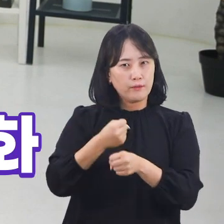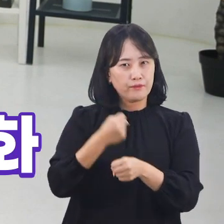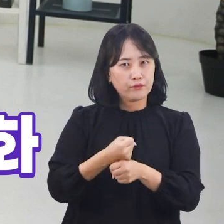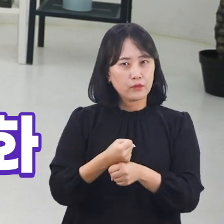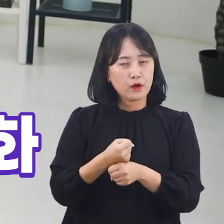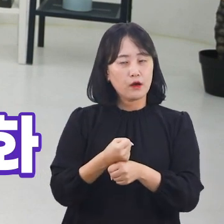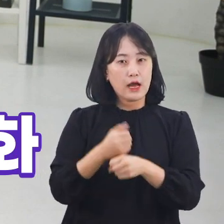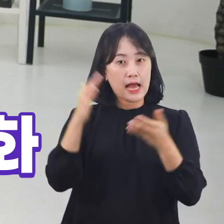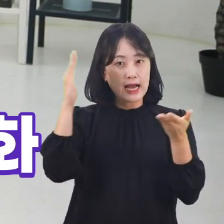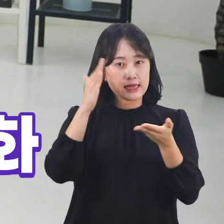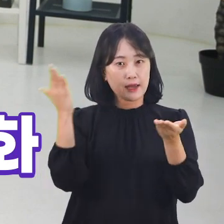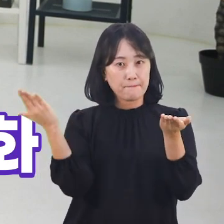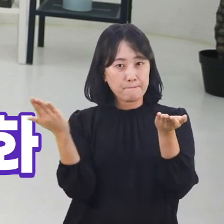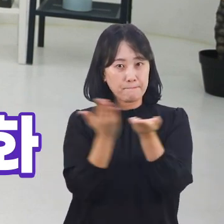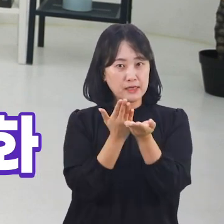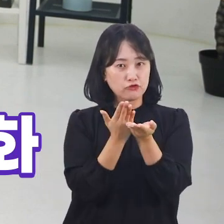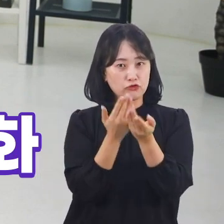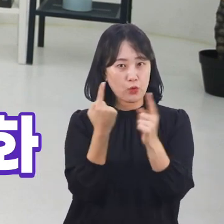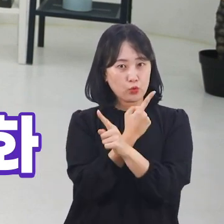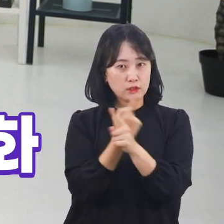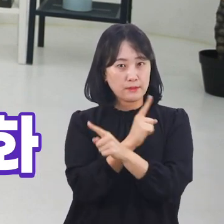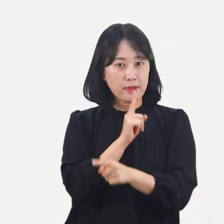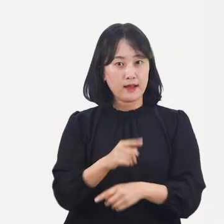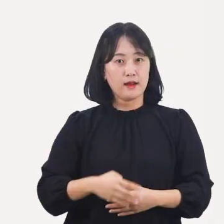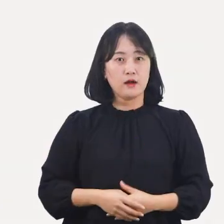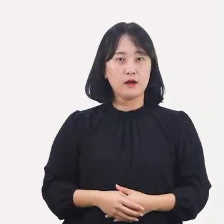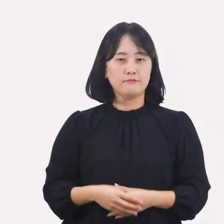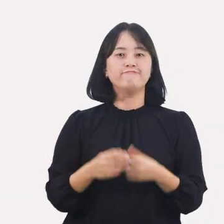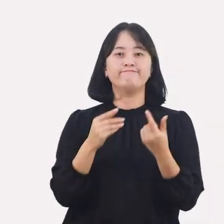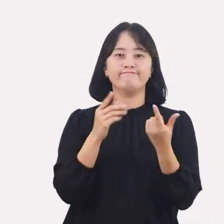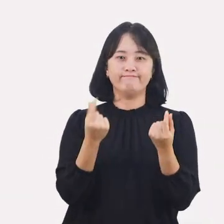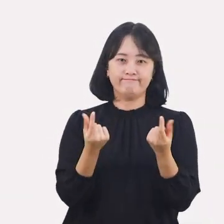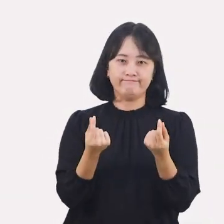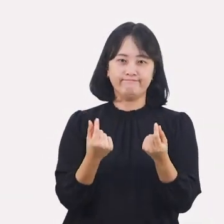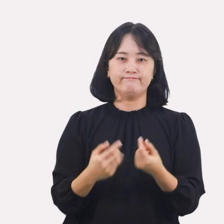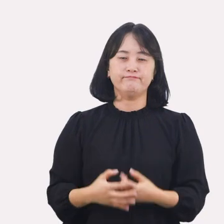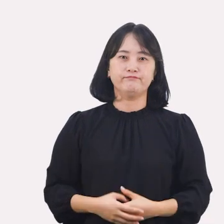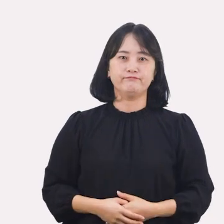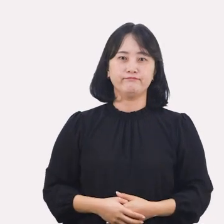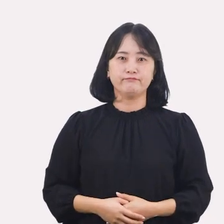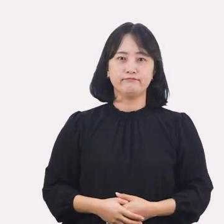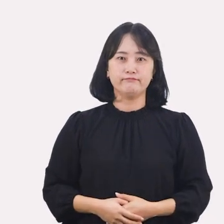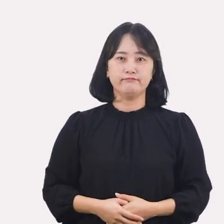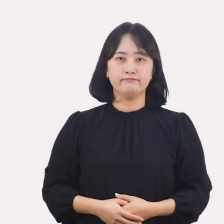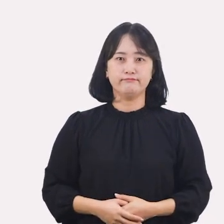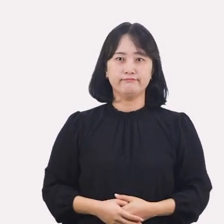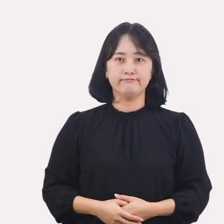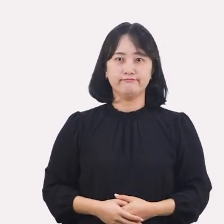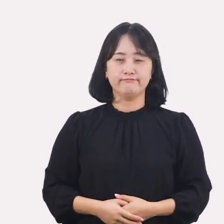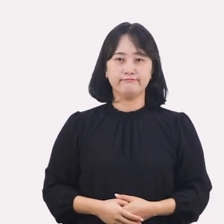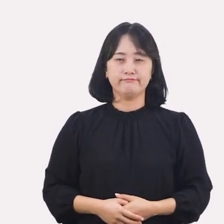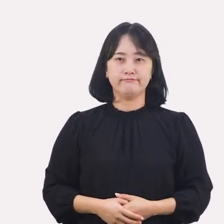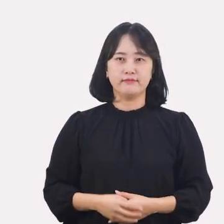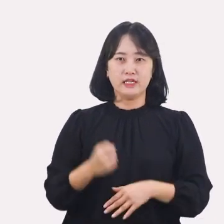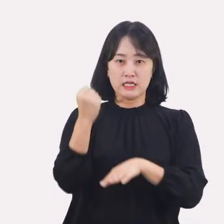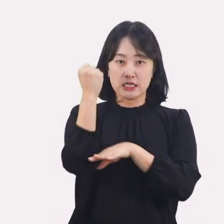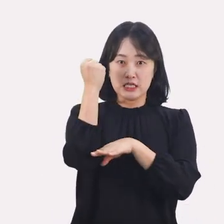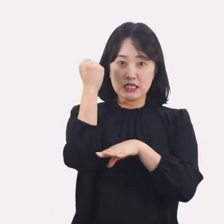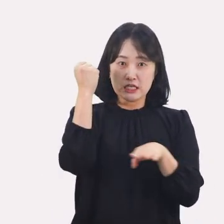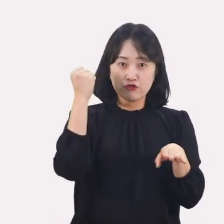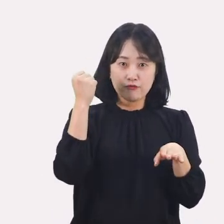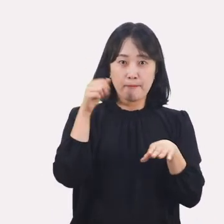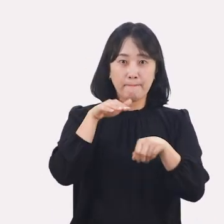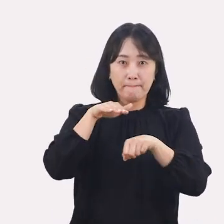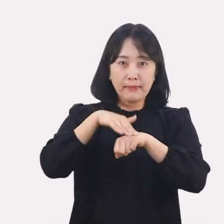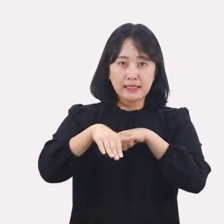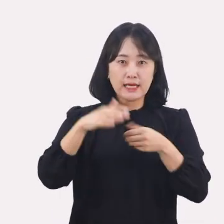학생에게 맞게 고친다라는 말씀일까요? 그렇습니다. 국가수준 교육과정의 성취 기준을 학생과